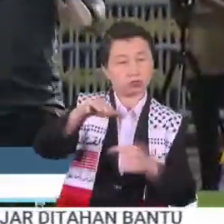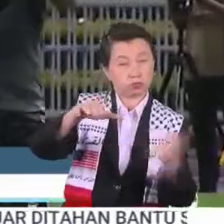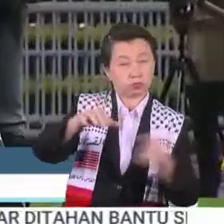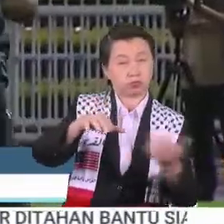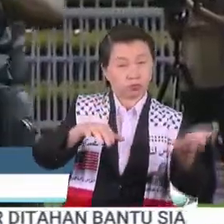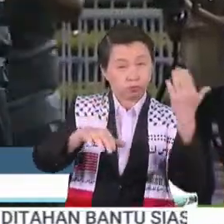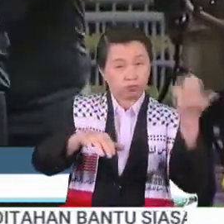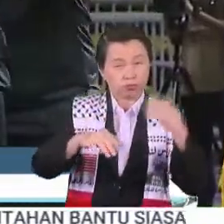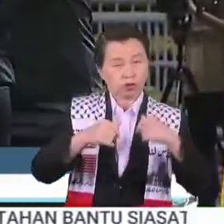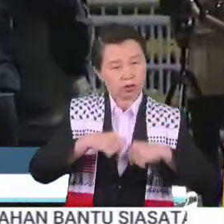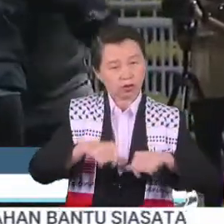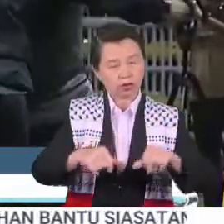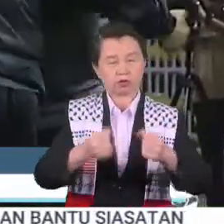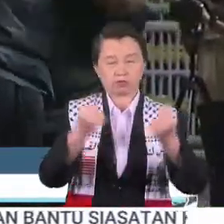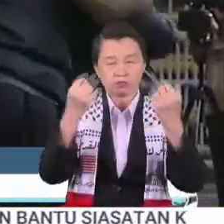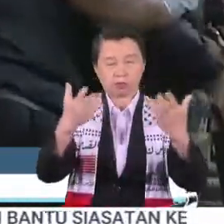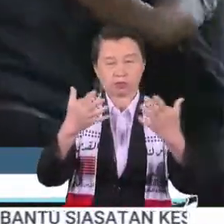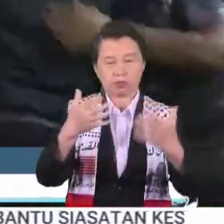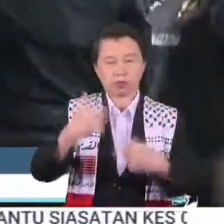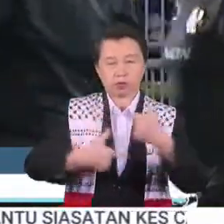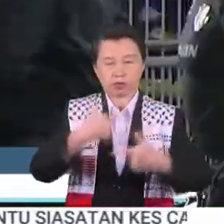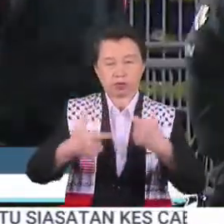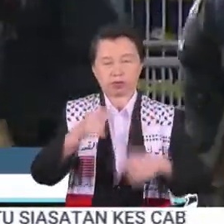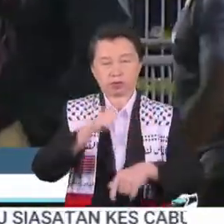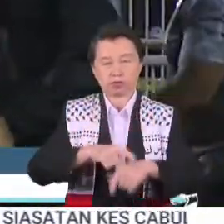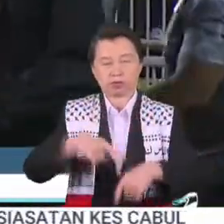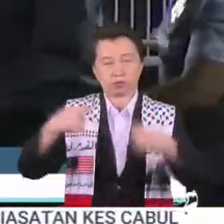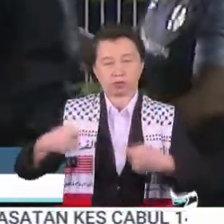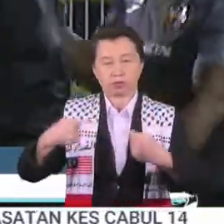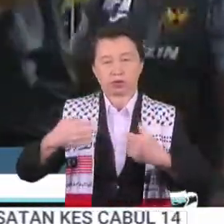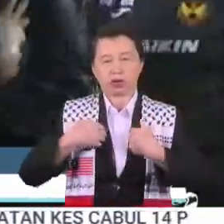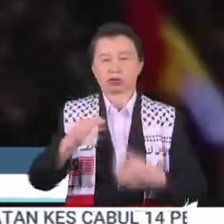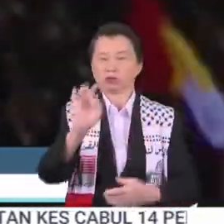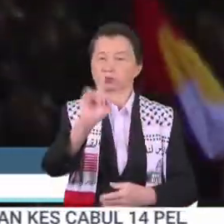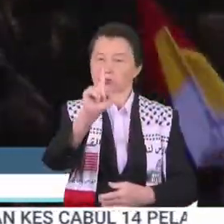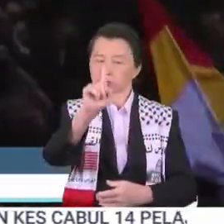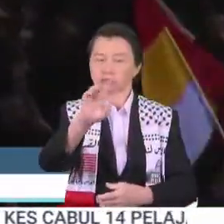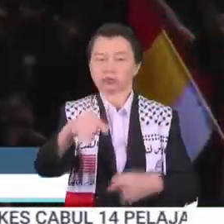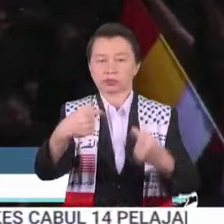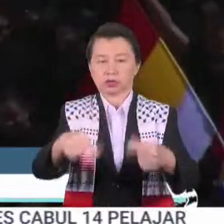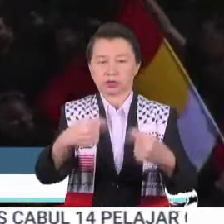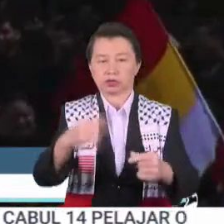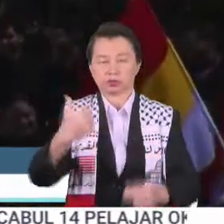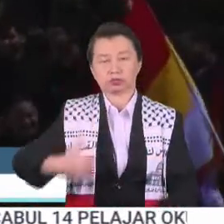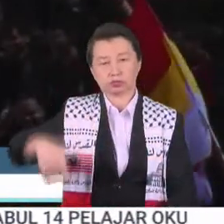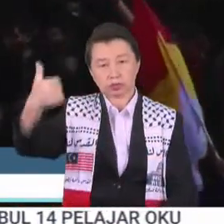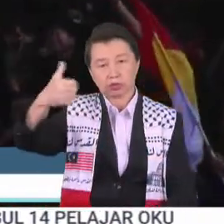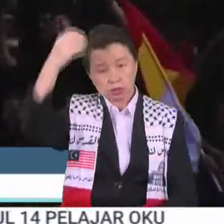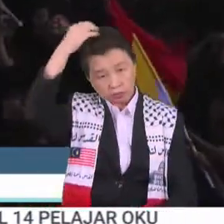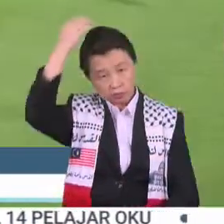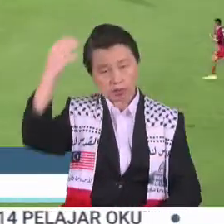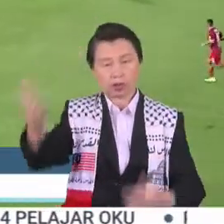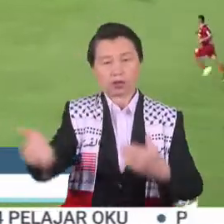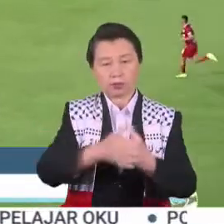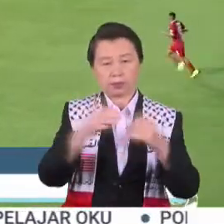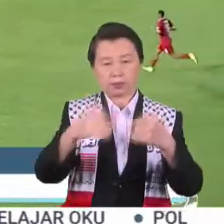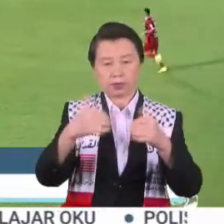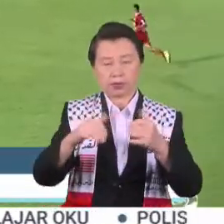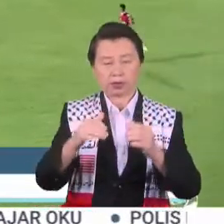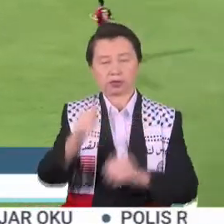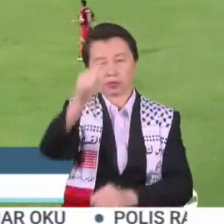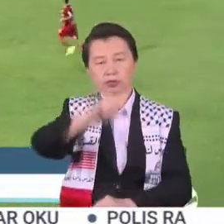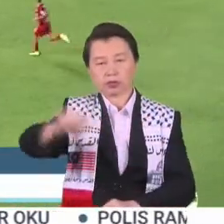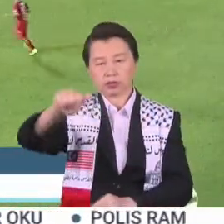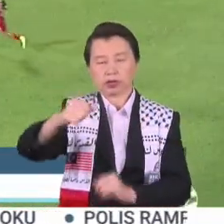kekal penjaring terbanyak liga ketika saingan berbaki satu perlawanan. Kemenangan itu membolehkan Selangor kembali beraksi di peringkat